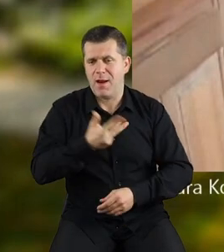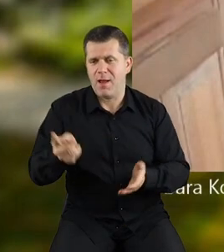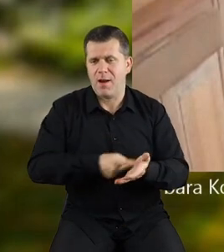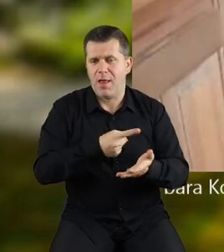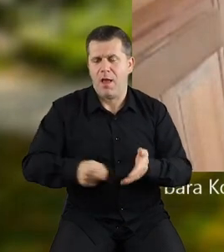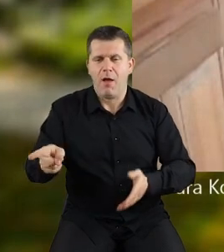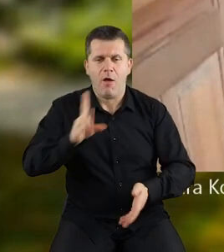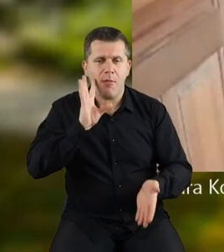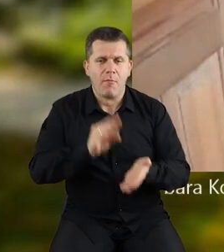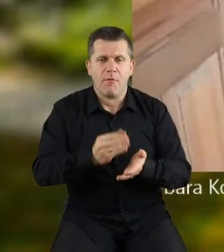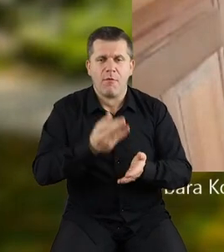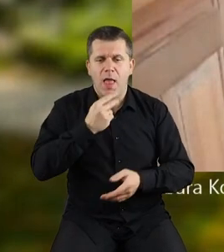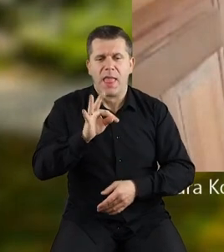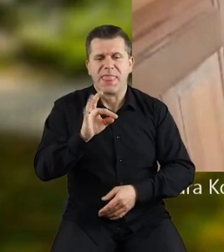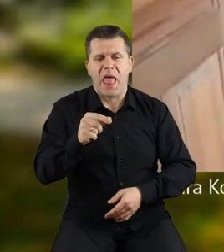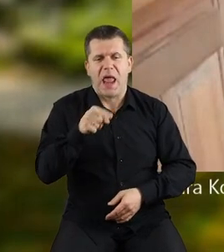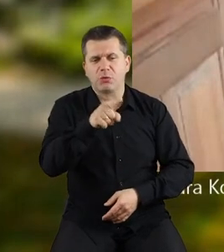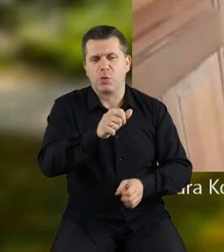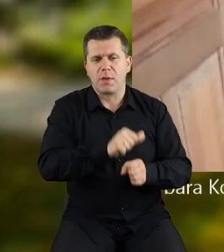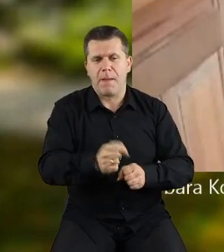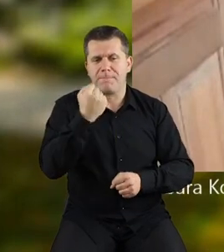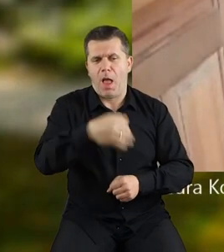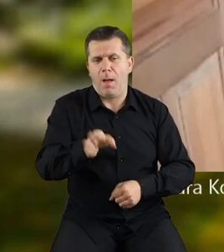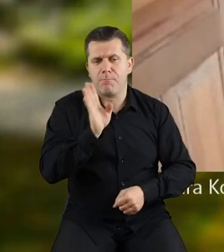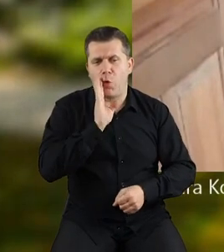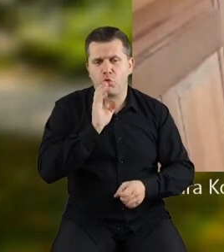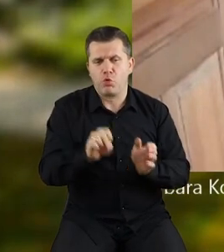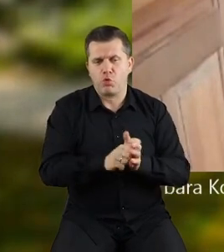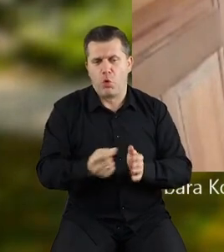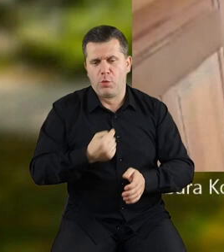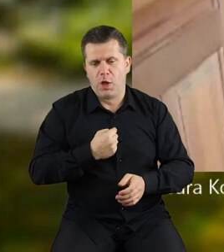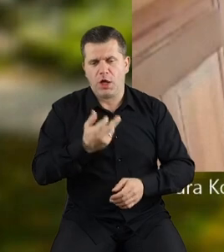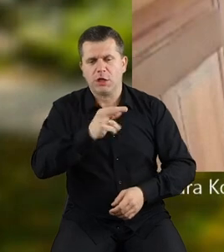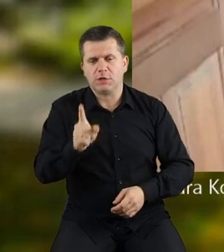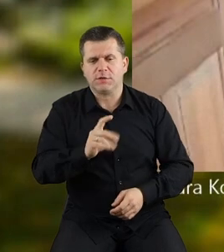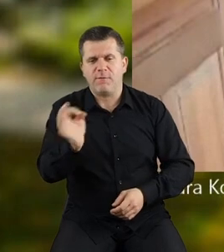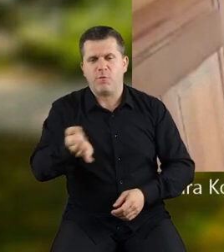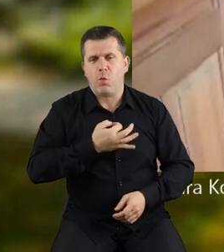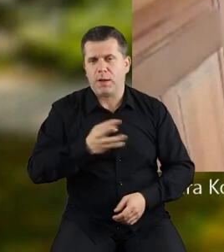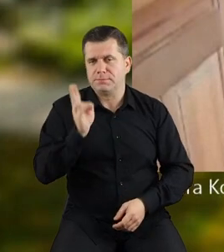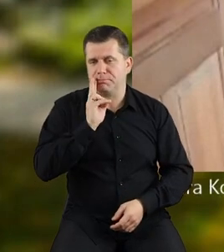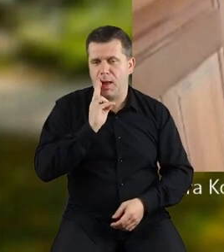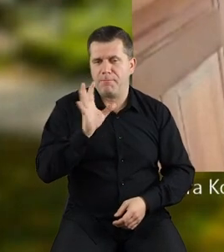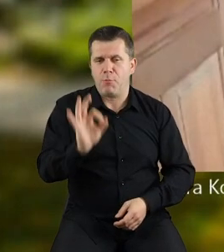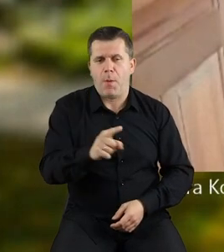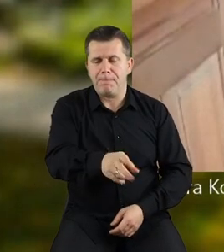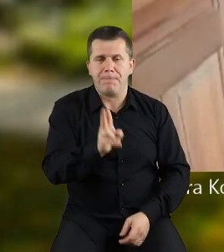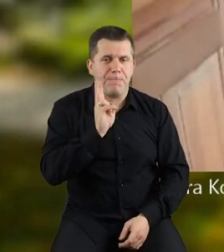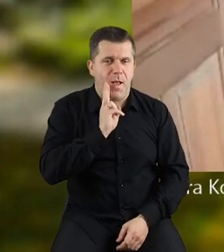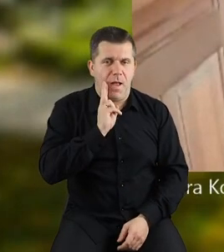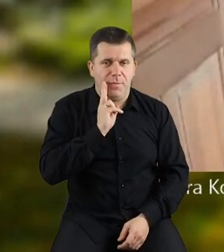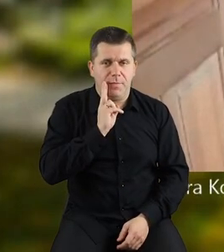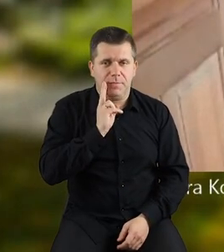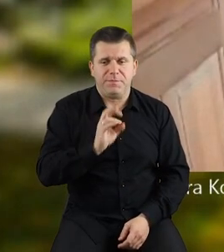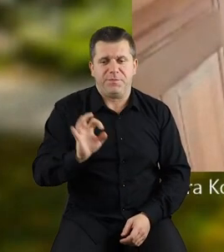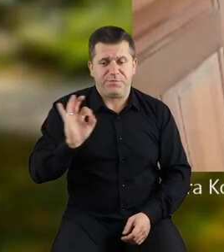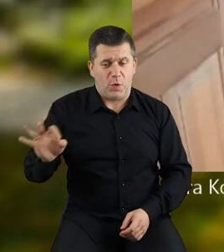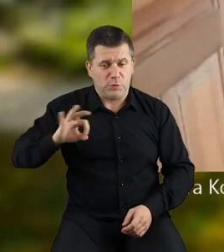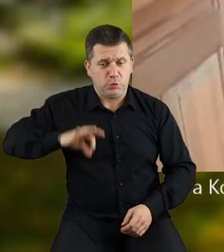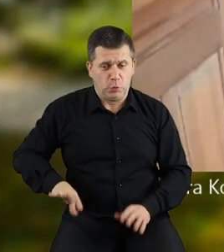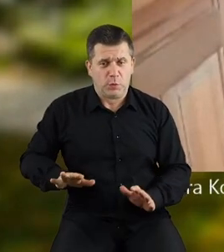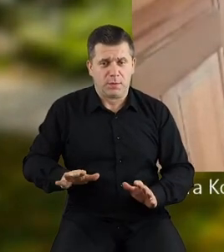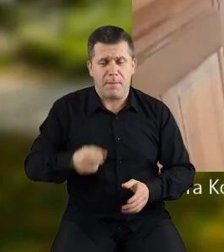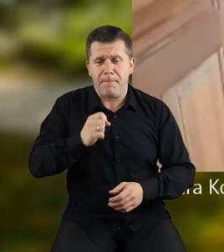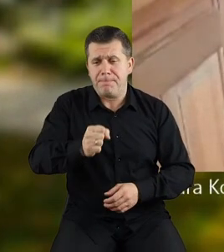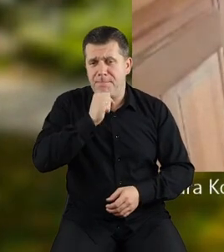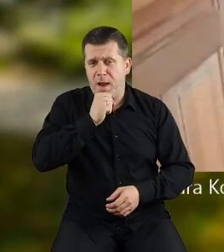tej opowieści podkreśla, że Teresa to jest bardziej podobna do niej niż do własnej matki, bo z matki, czyli ze